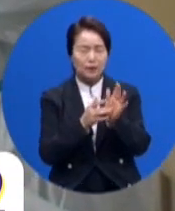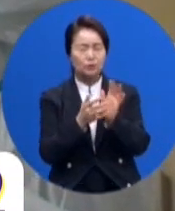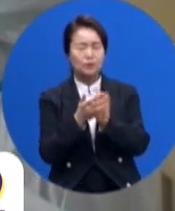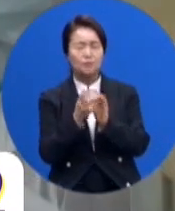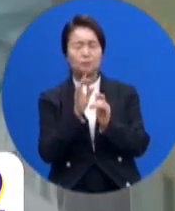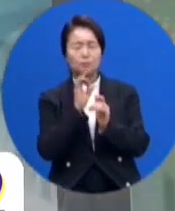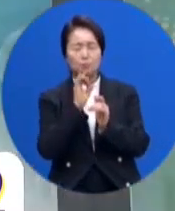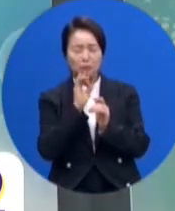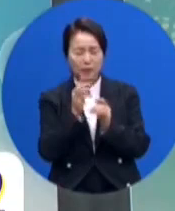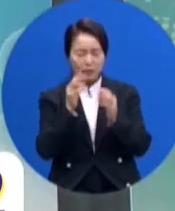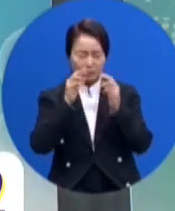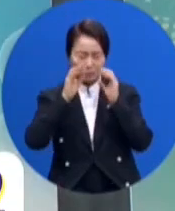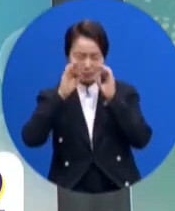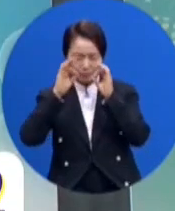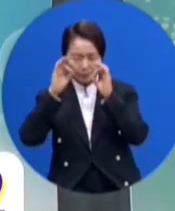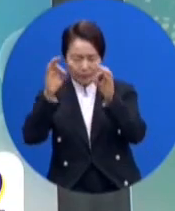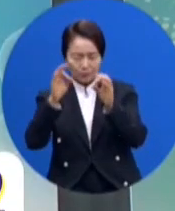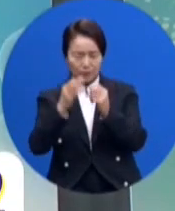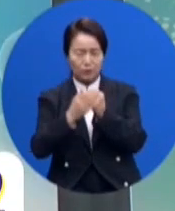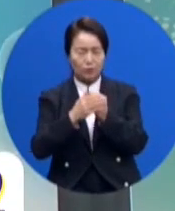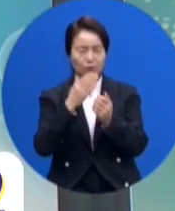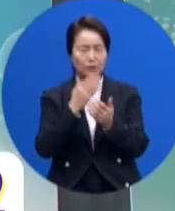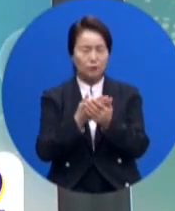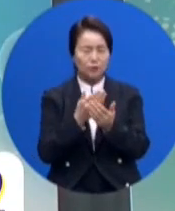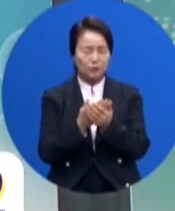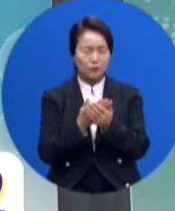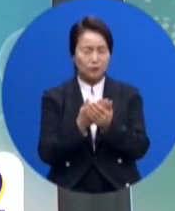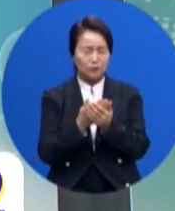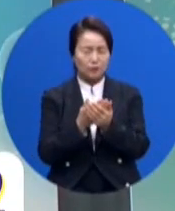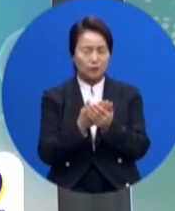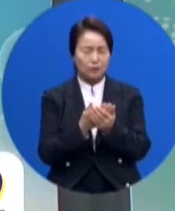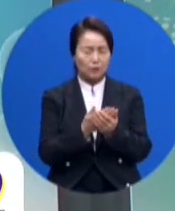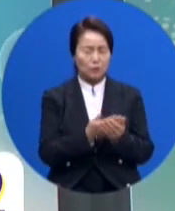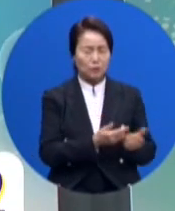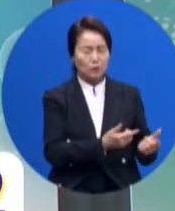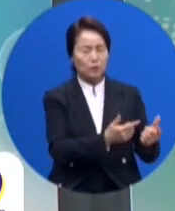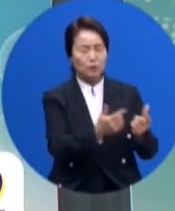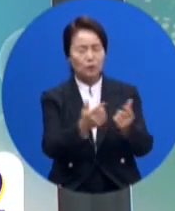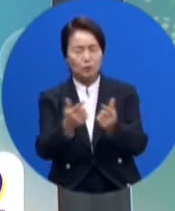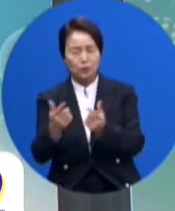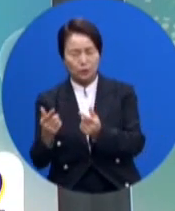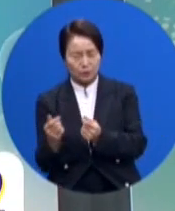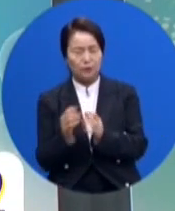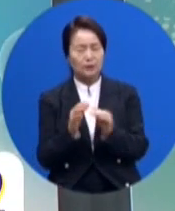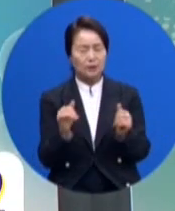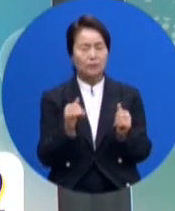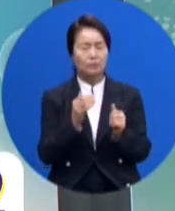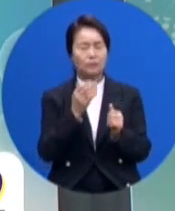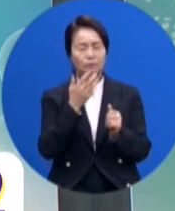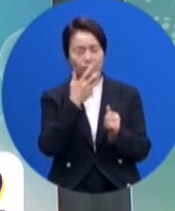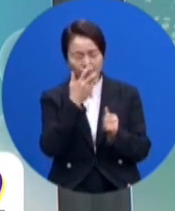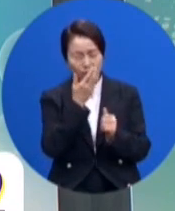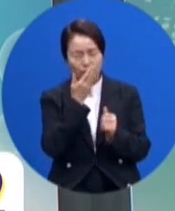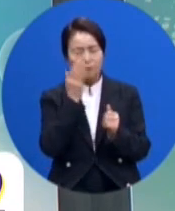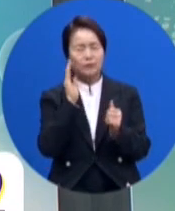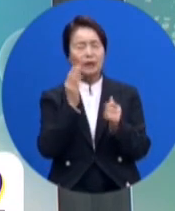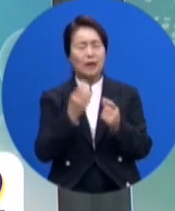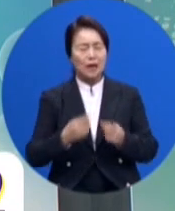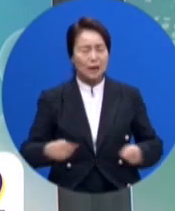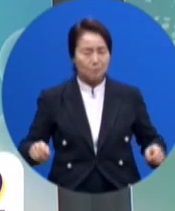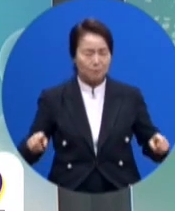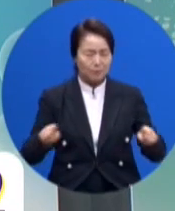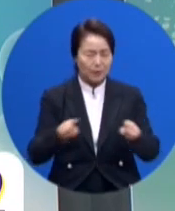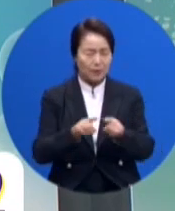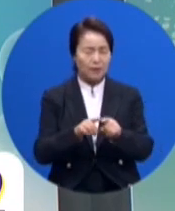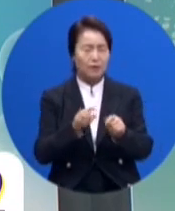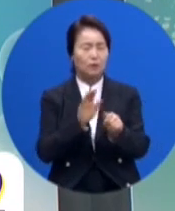한번 대구시 의사회 모든 분들 한 분 한 분 올려드립니다. 회장님과 비롯돼서 모든 그 모든 분들 올려드립니다. 의료진